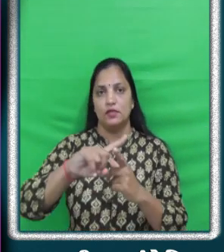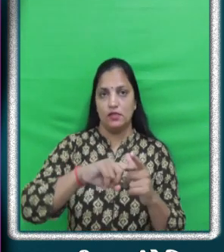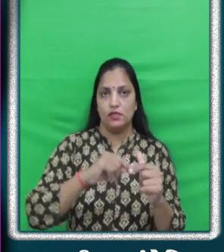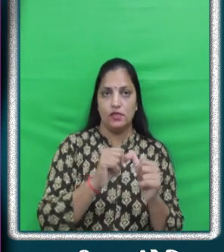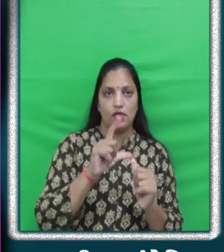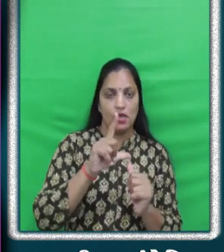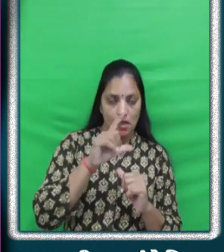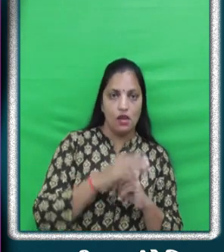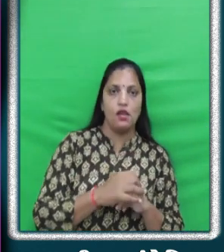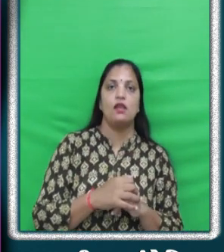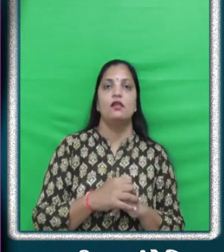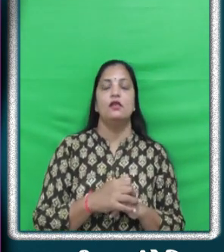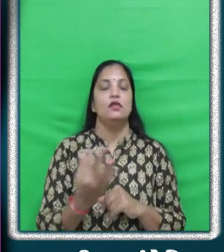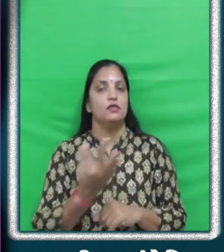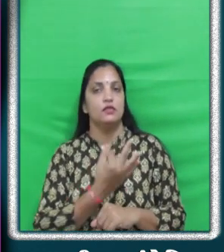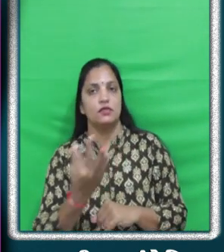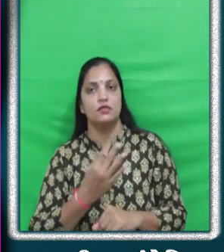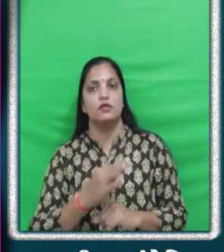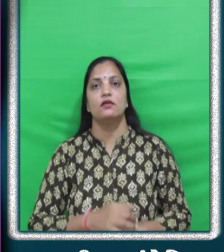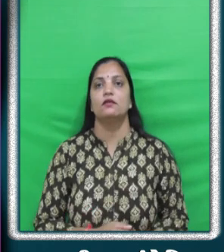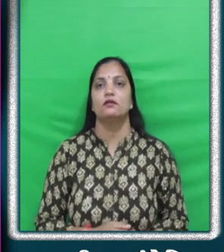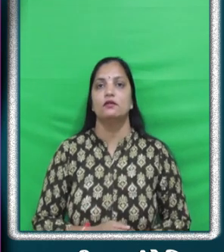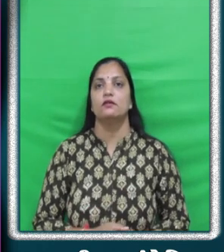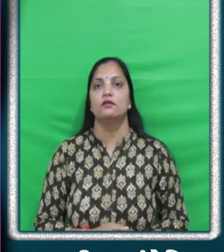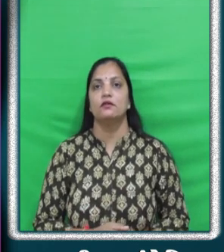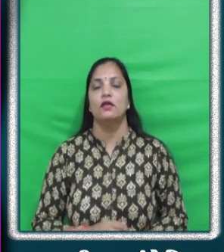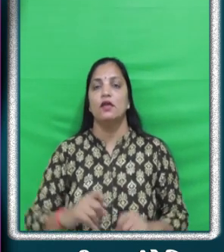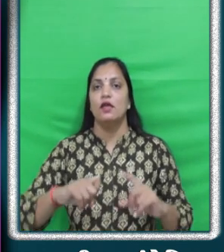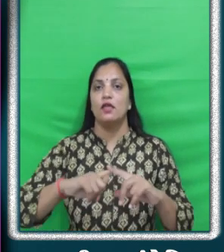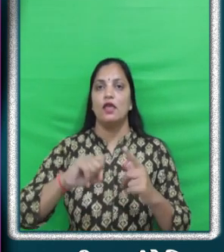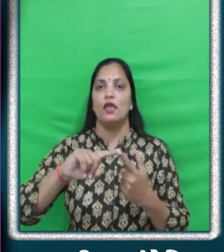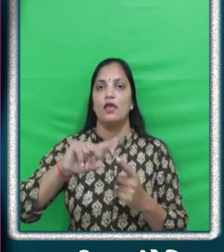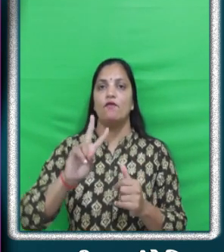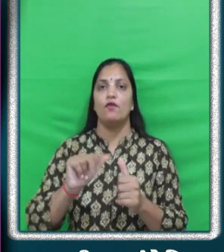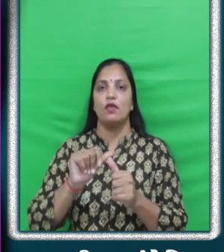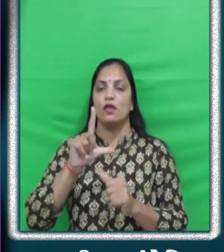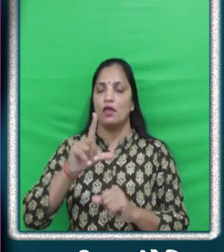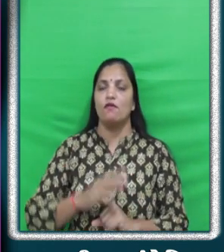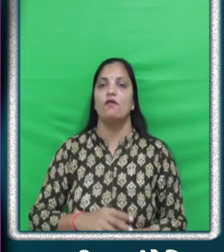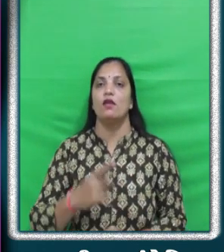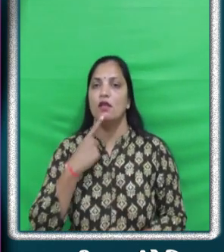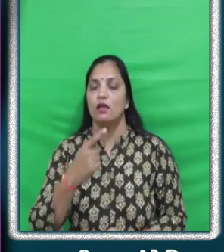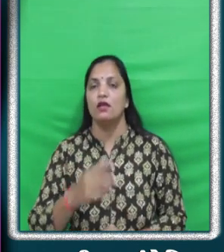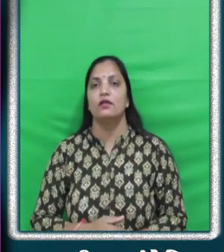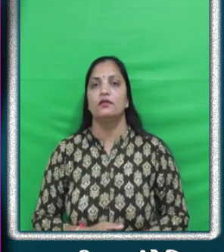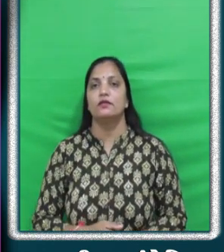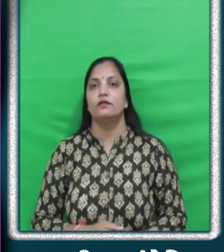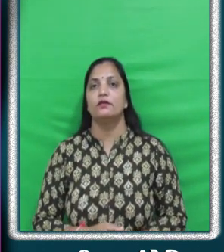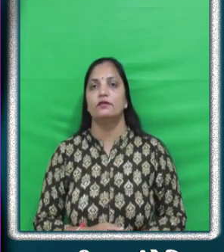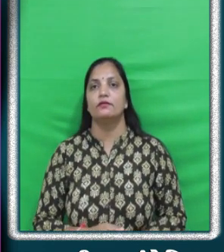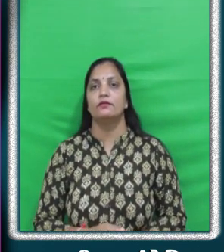जलवाहिनी नी अंदर कई कई सरस मने कैवल्य कहे छे जलवाहिनी की।